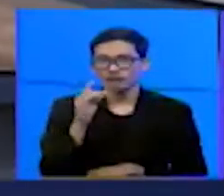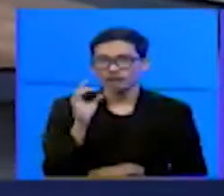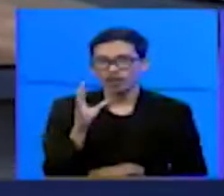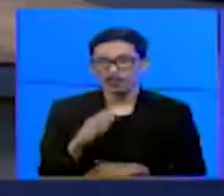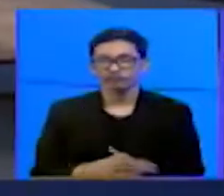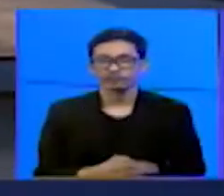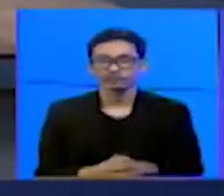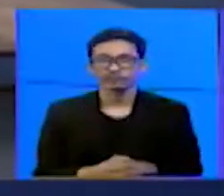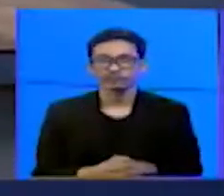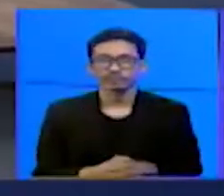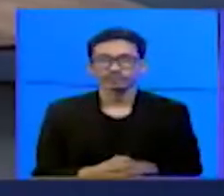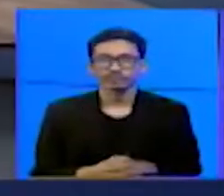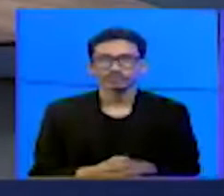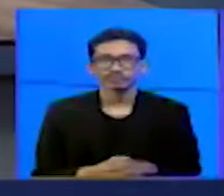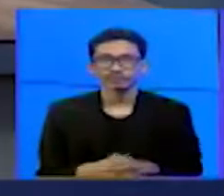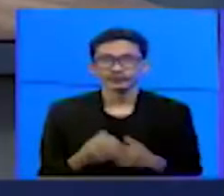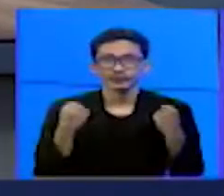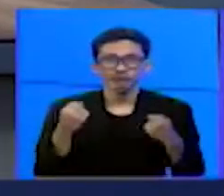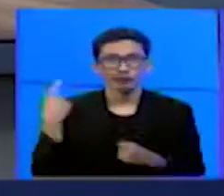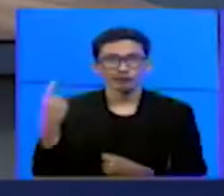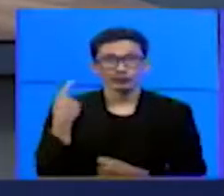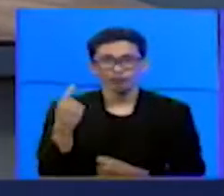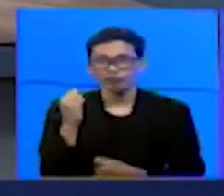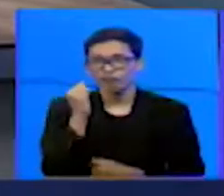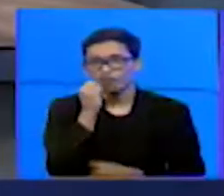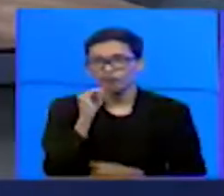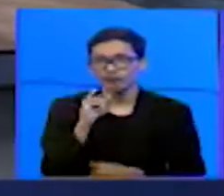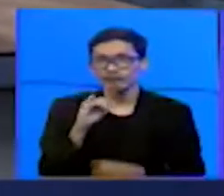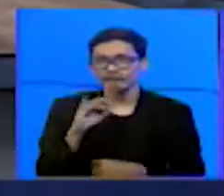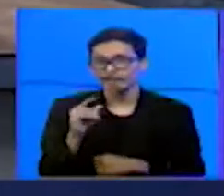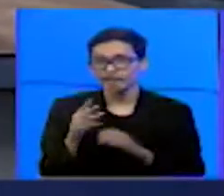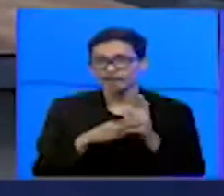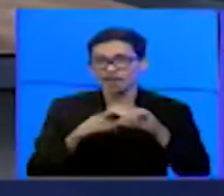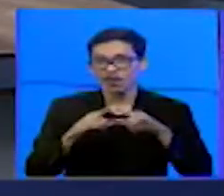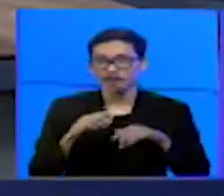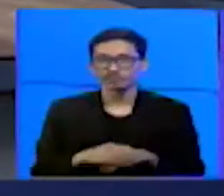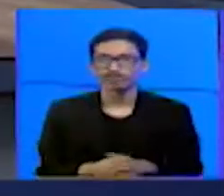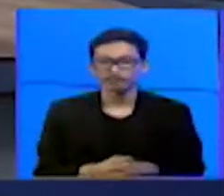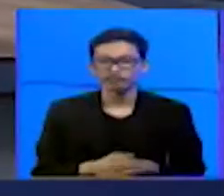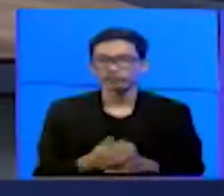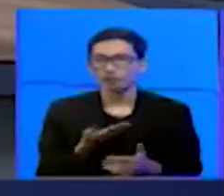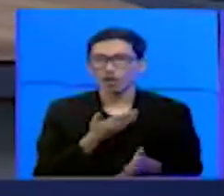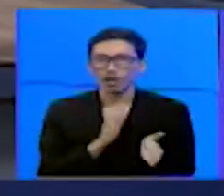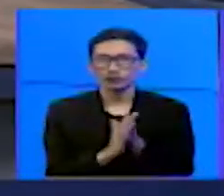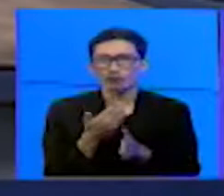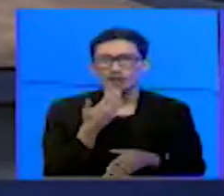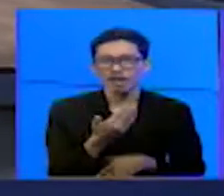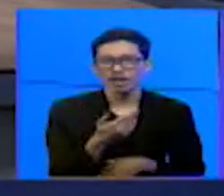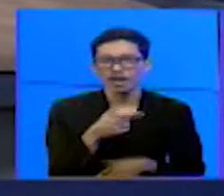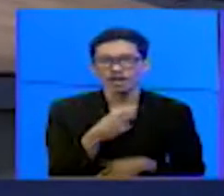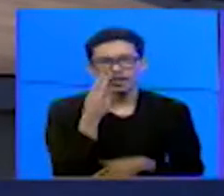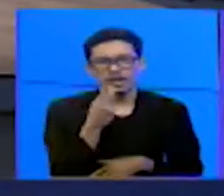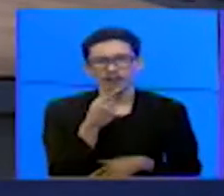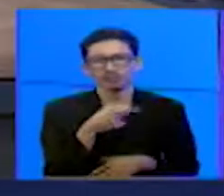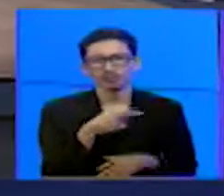baik, Alhamdulillah. Alhamdulillah, mudah-mudahan sehat selalu ya, Mbak Irma, meskipun di tengah pandemi saat ini, Mbak Irma. Ya. Kita akan langsung ke pertanyaan pertama nih, Mbak Irma. Kita melihat bahwa saat ini